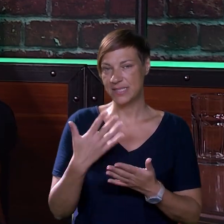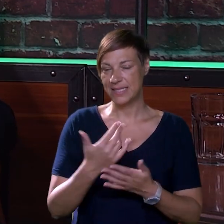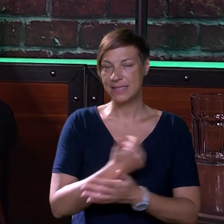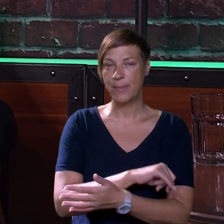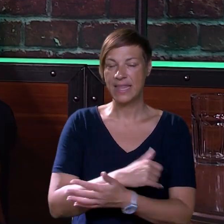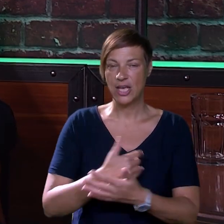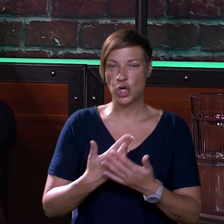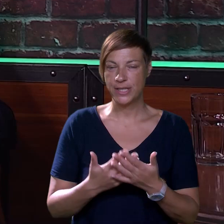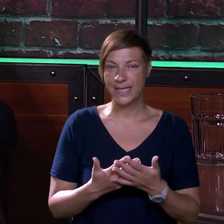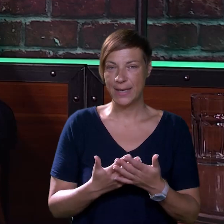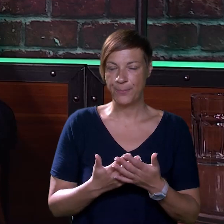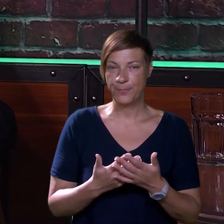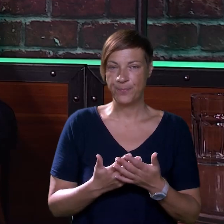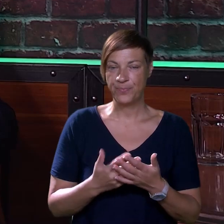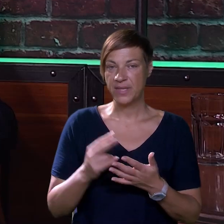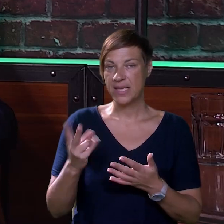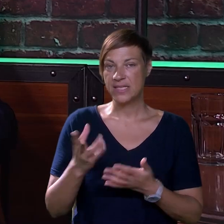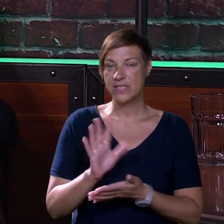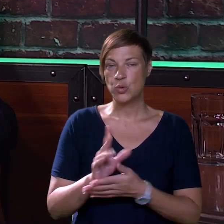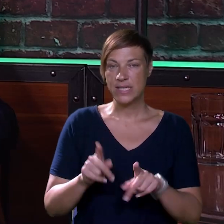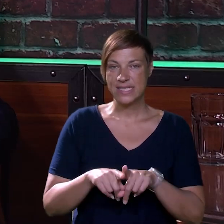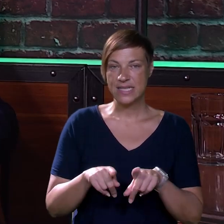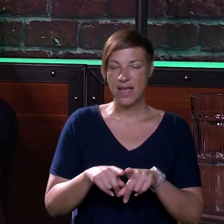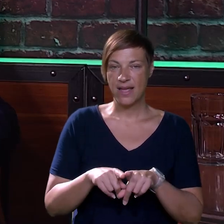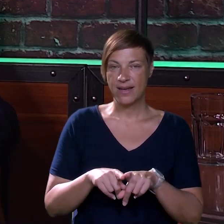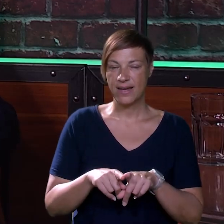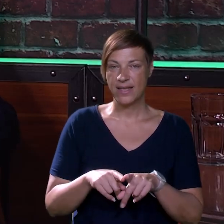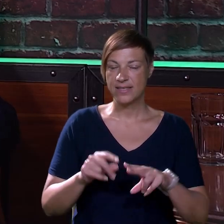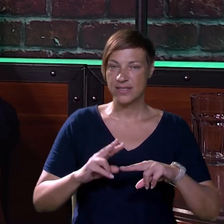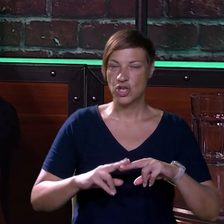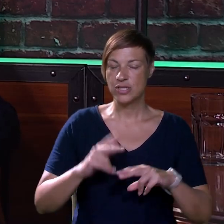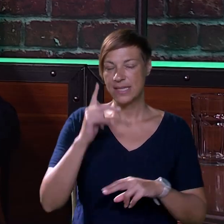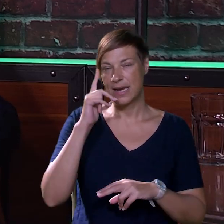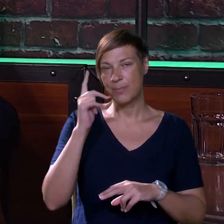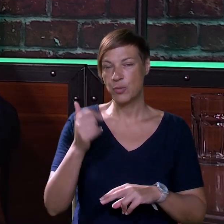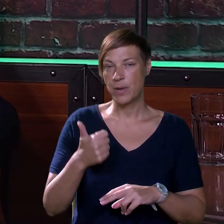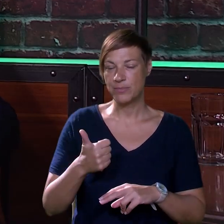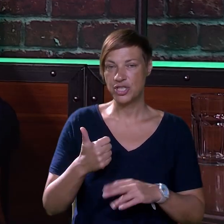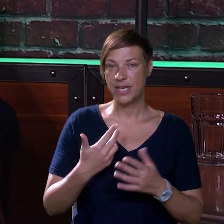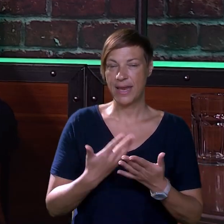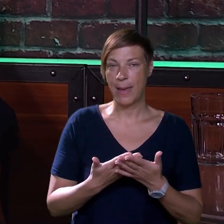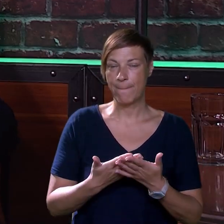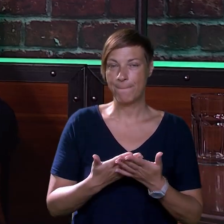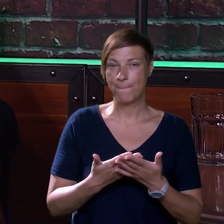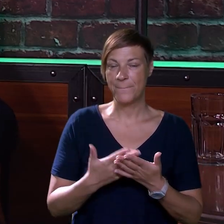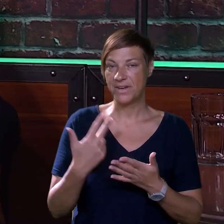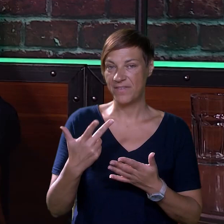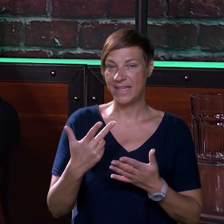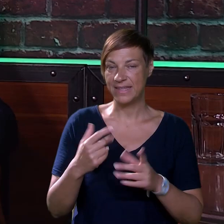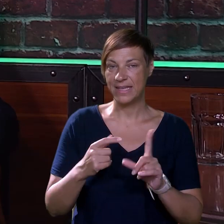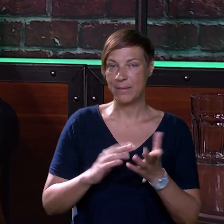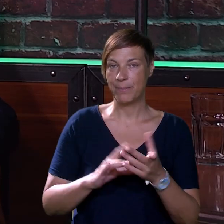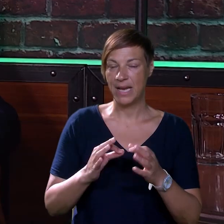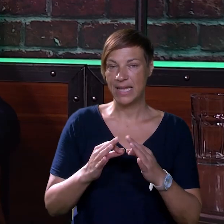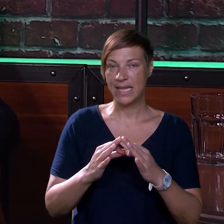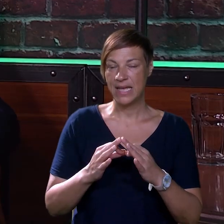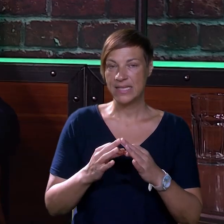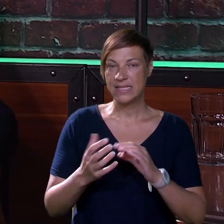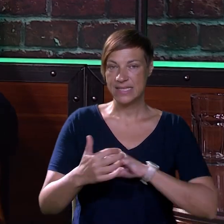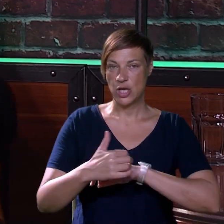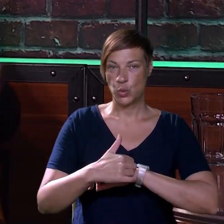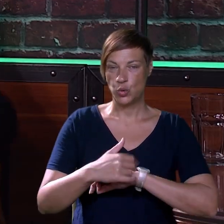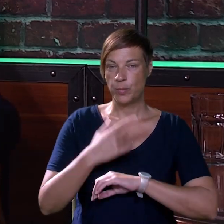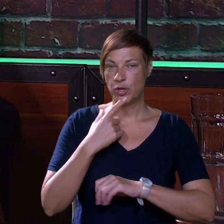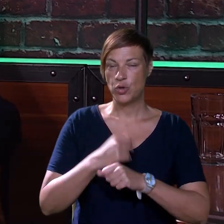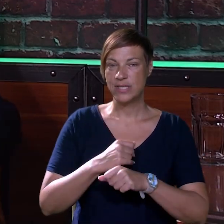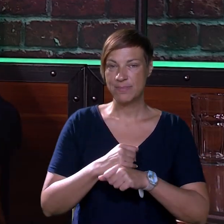85. godine. S druge strane isto ostala mi je upamćena i prve tri implantacije elektrostimulatora u